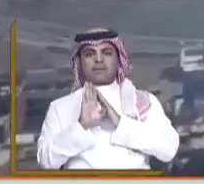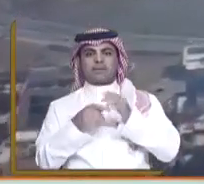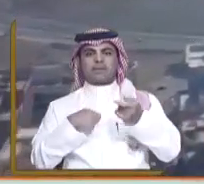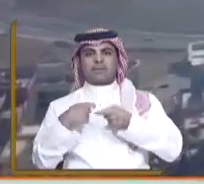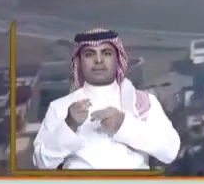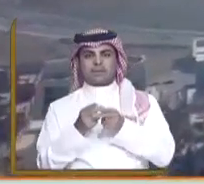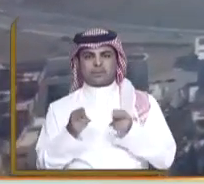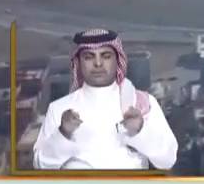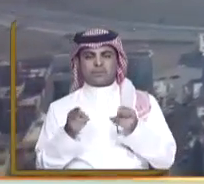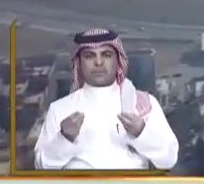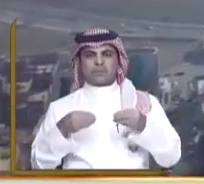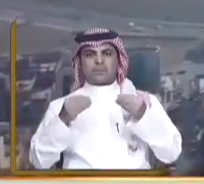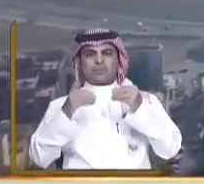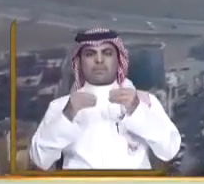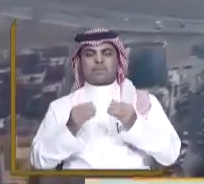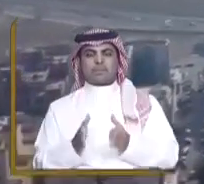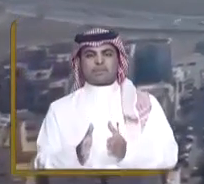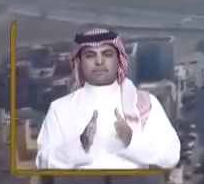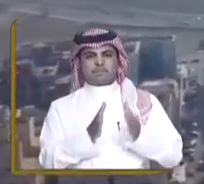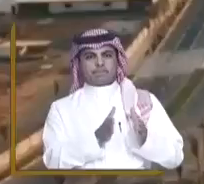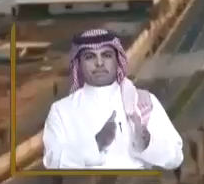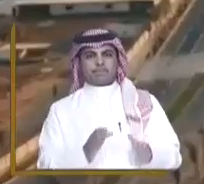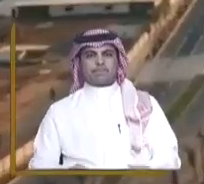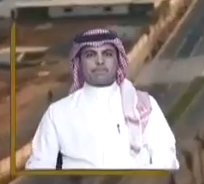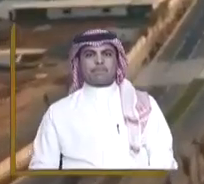التجاريه والتوسع بها الكترونيا